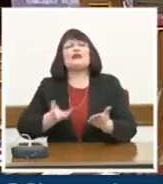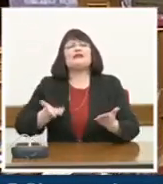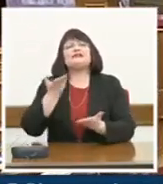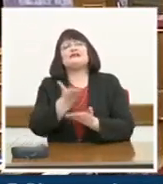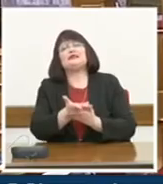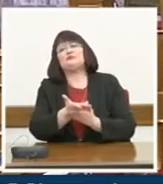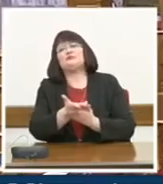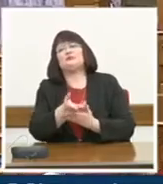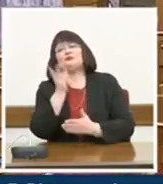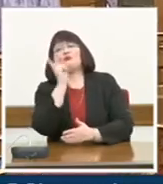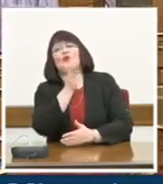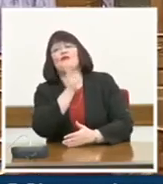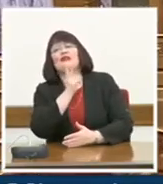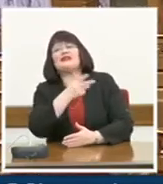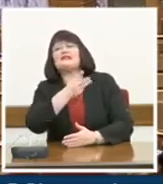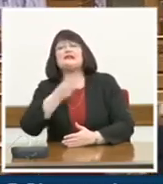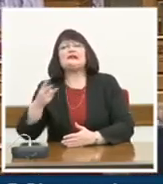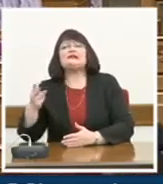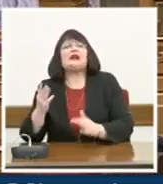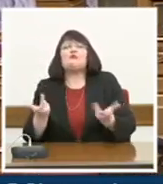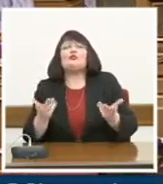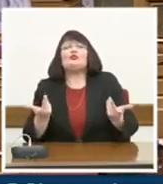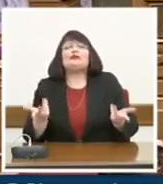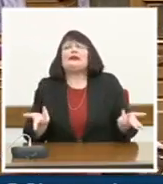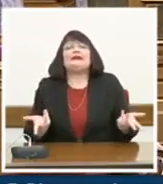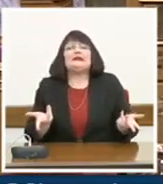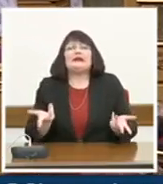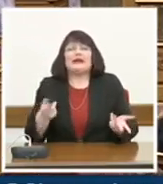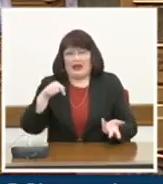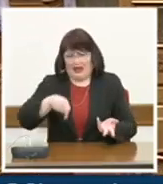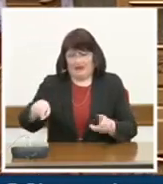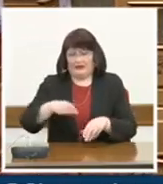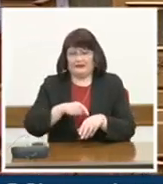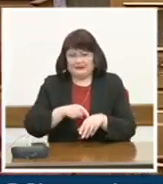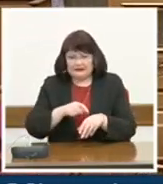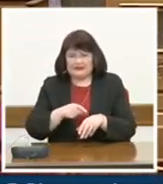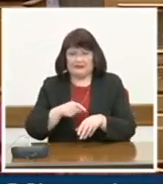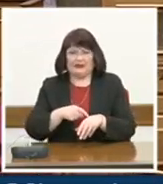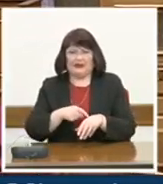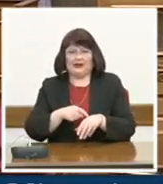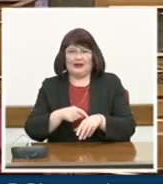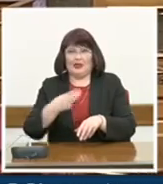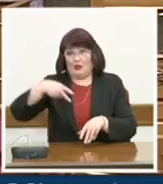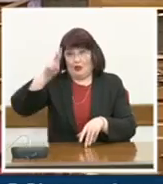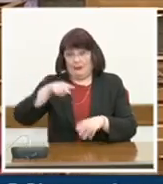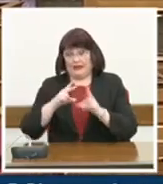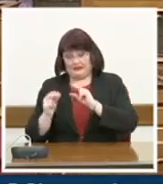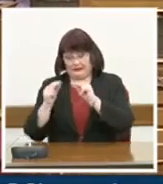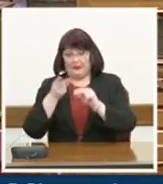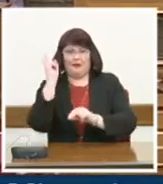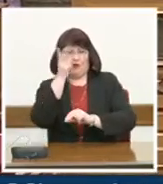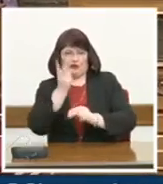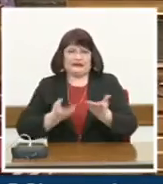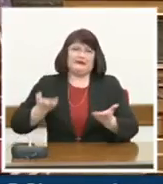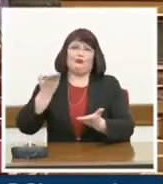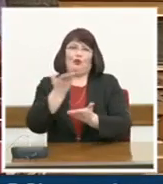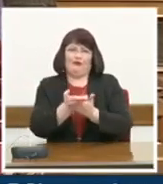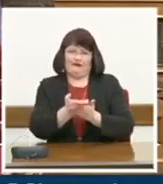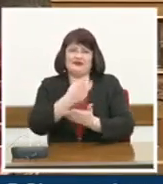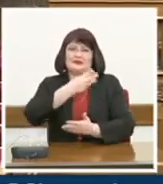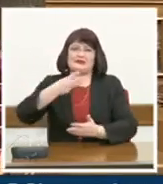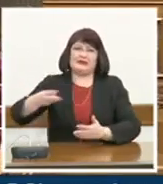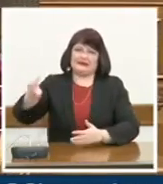ΣΥΡΙΖΑ, αφού εδώ και αυτή που κατέθεσε σήμερα, αυτές τις δύο μέρες που συζητάμε, μας είπαν